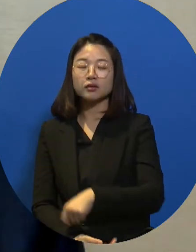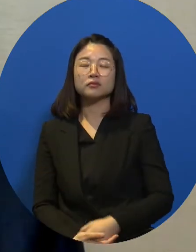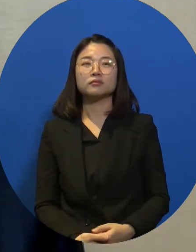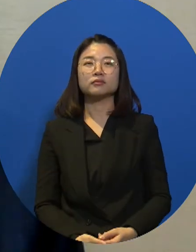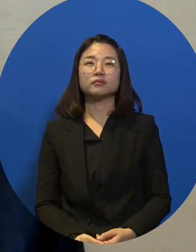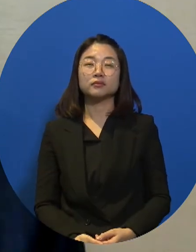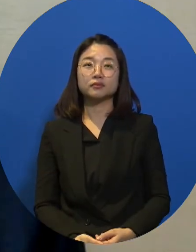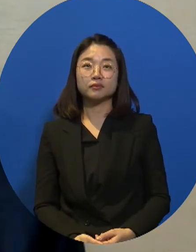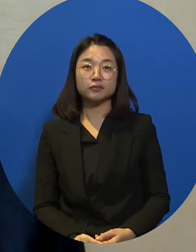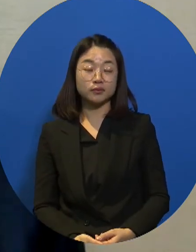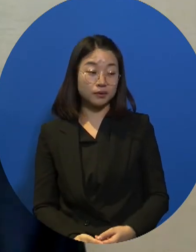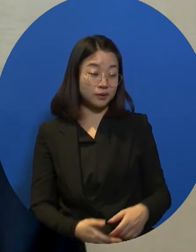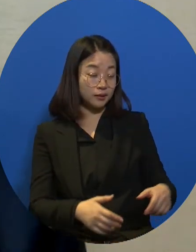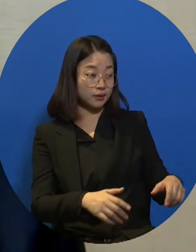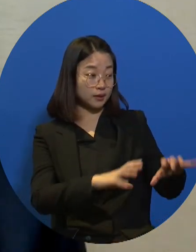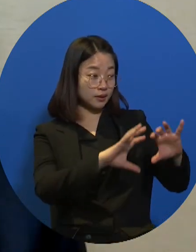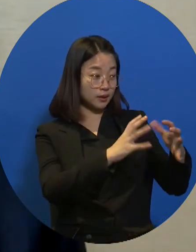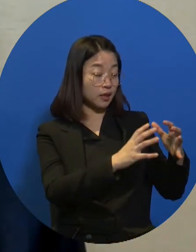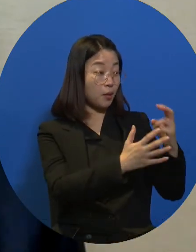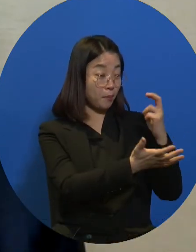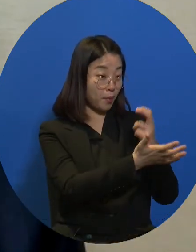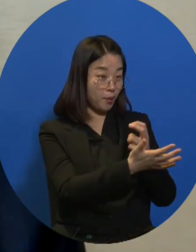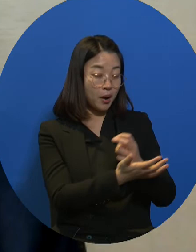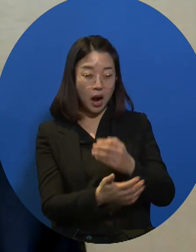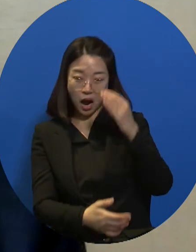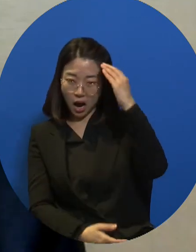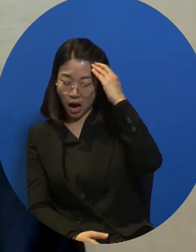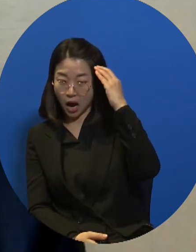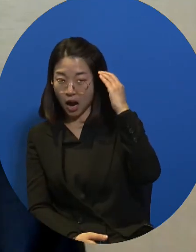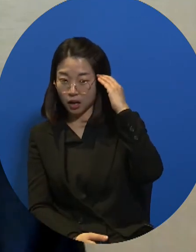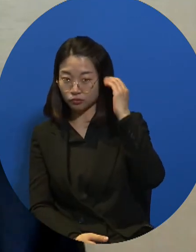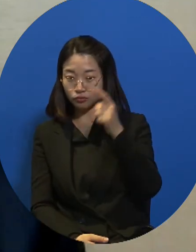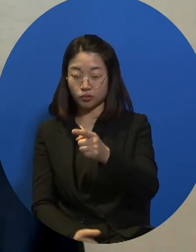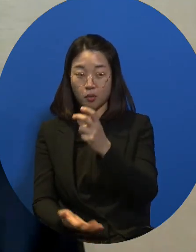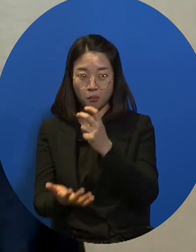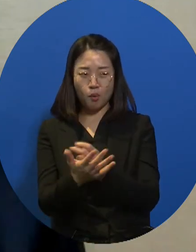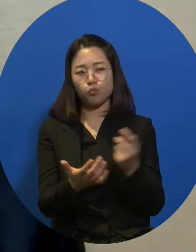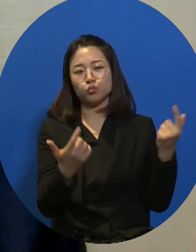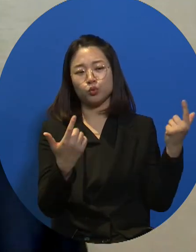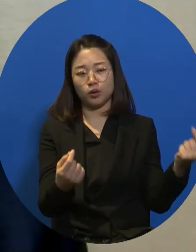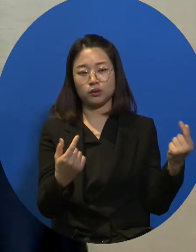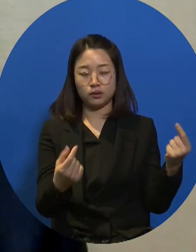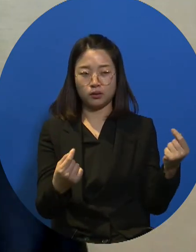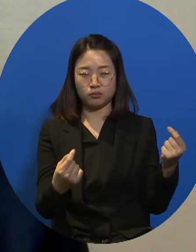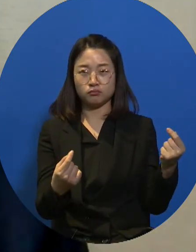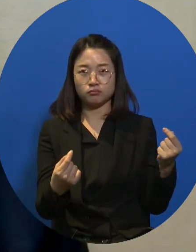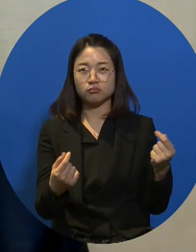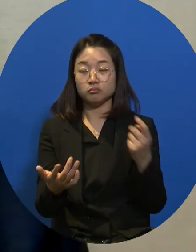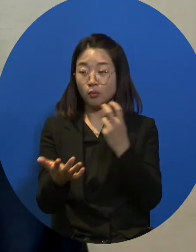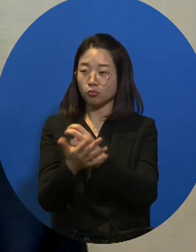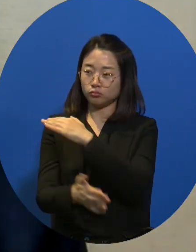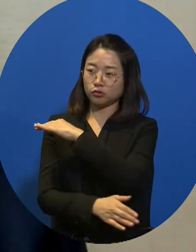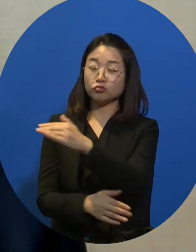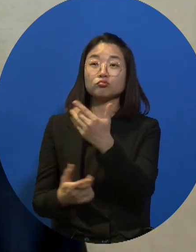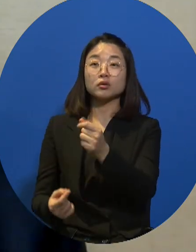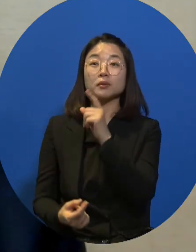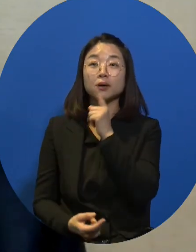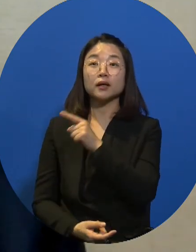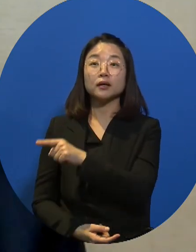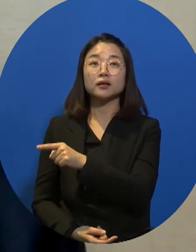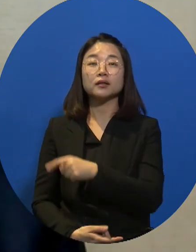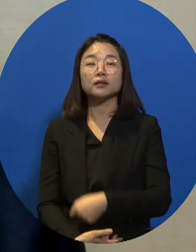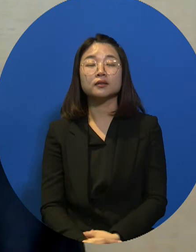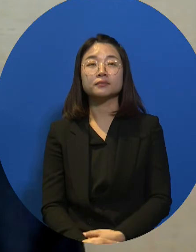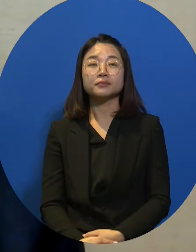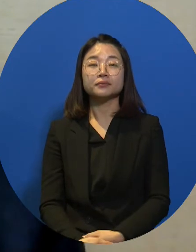일반적으로 승인된 국제 법규를 국내법과 같은 효력을 가지도록 규정을 하고 있습니다. 그래서 마찬가지로